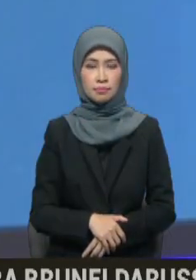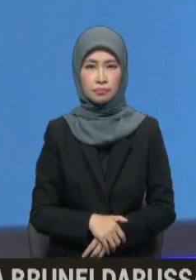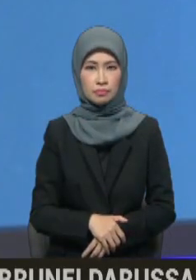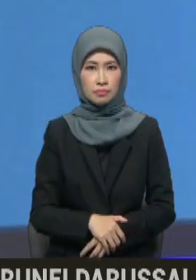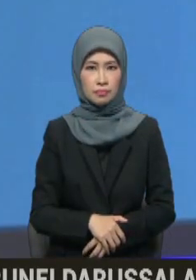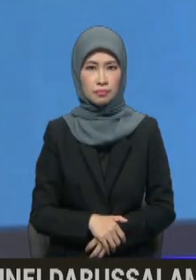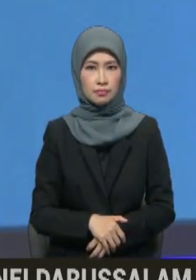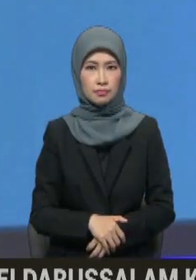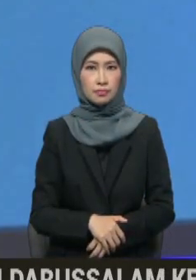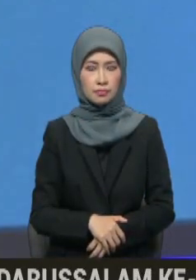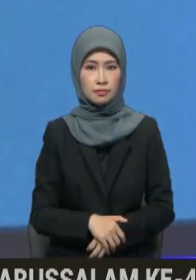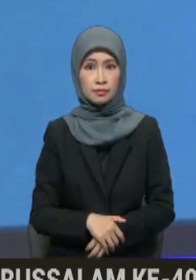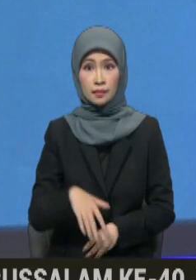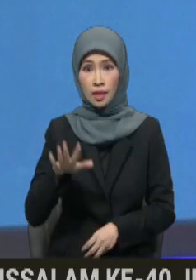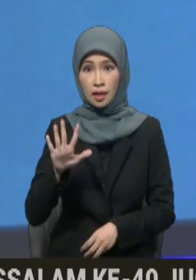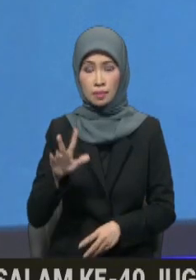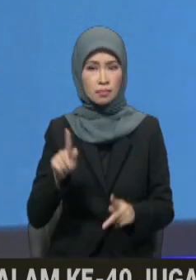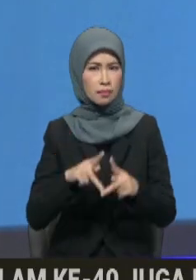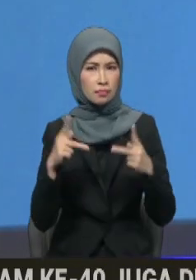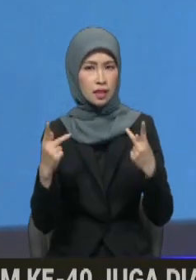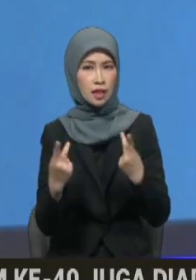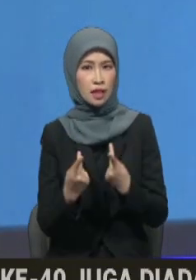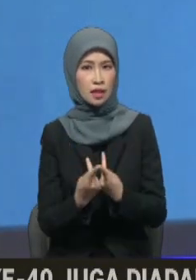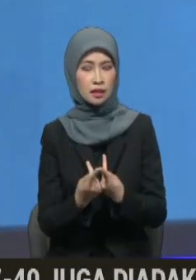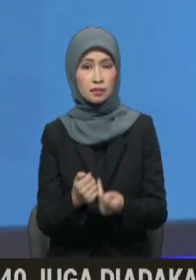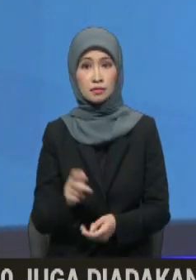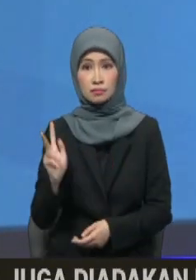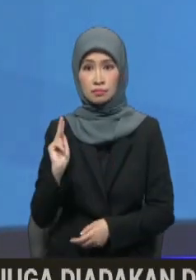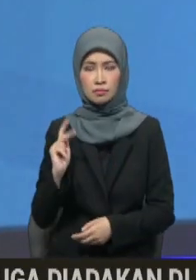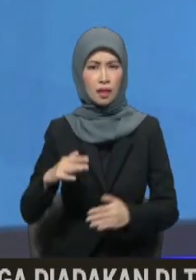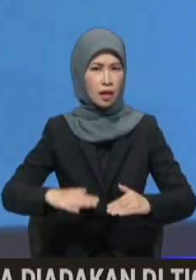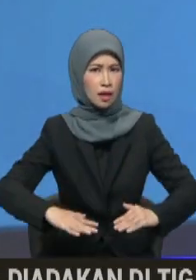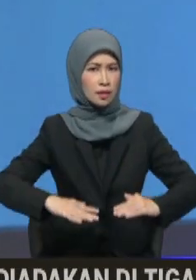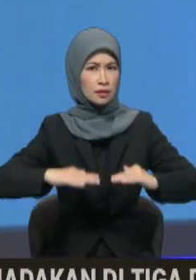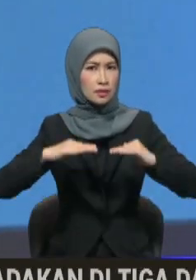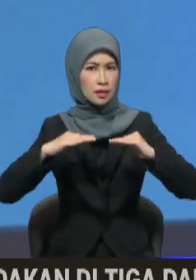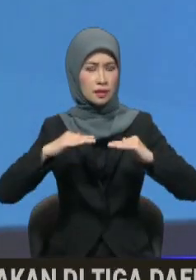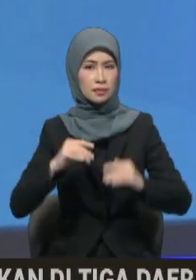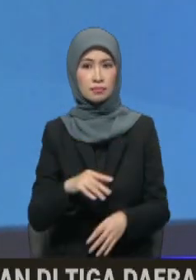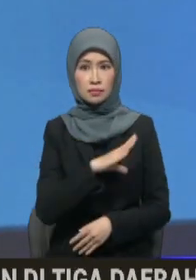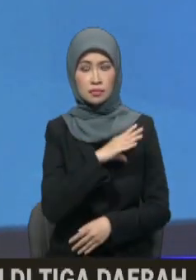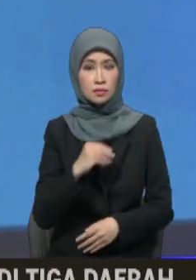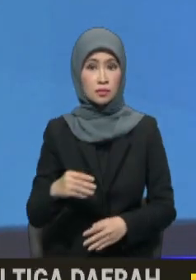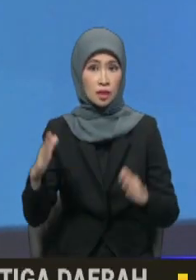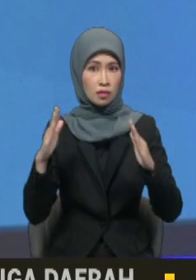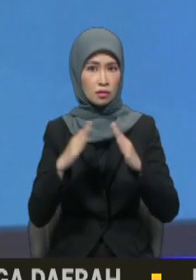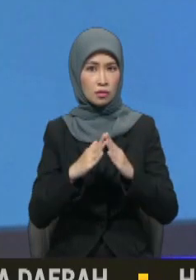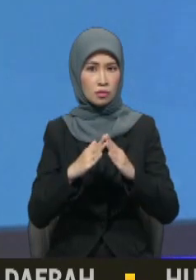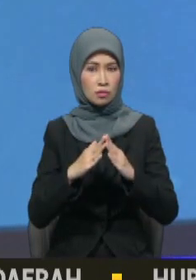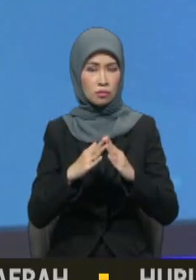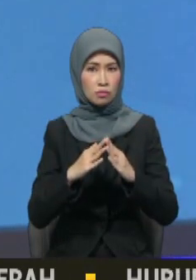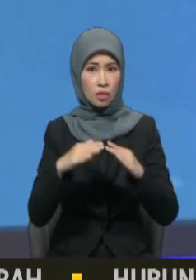Brunei lima ketua keluarga yang terlibat dalam kejadian banjir kebakaran dan rumah roboh atau tidak selamat